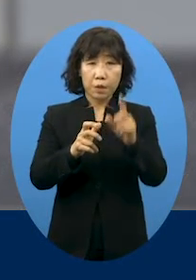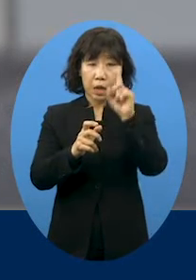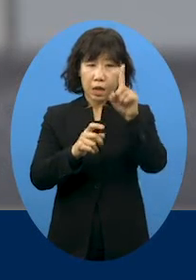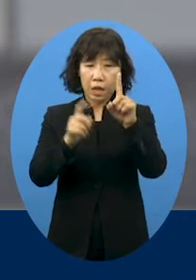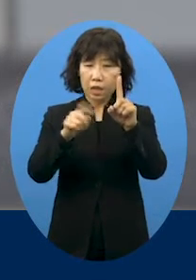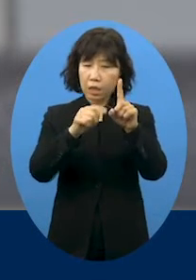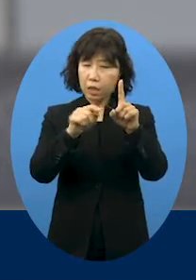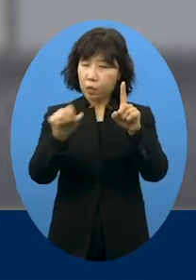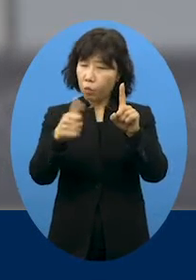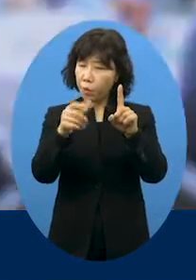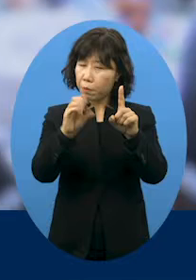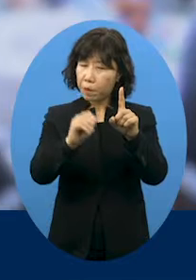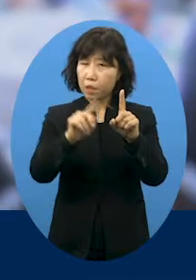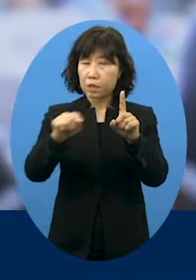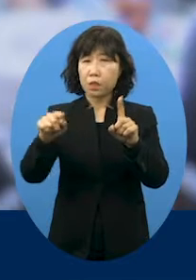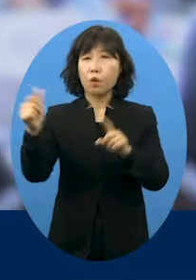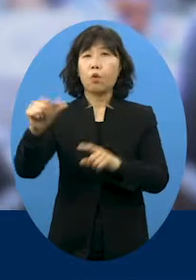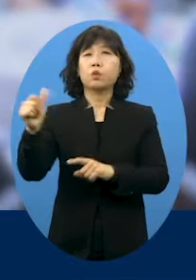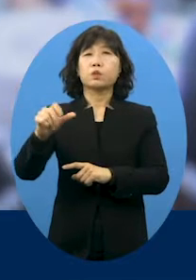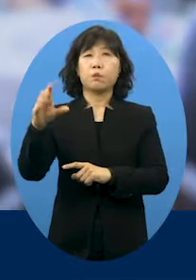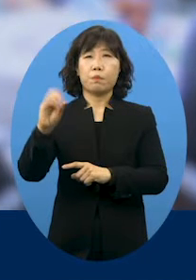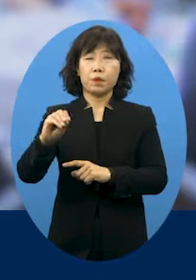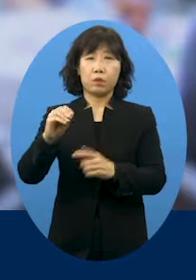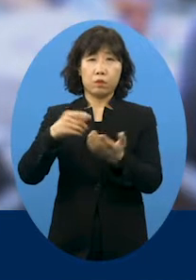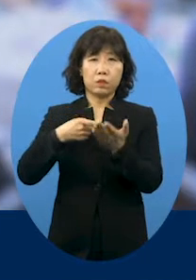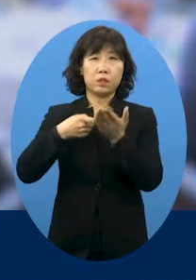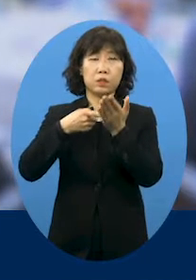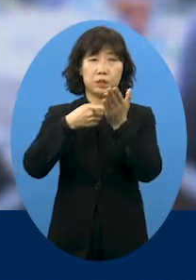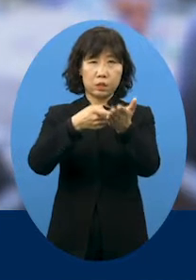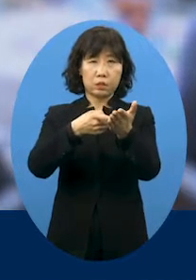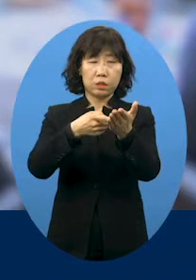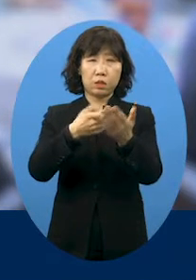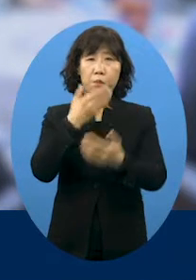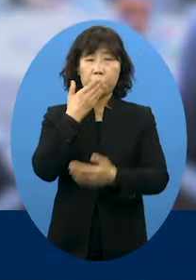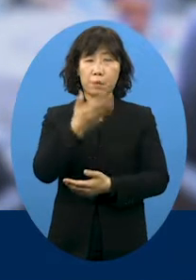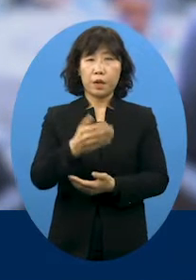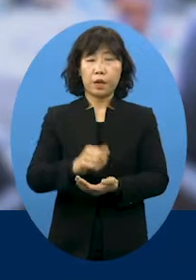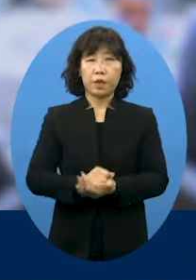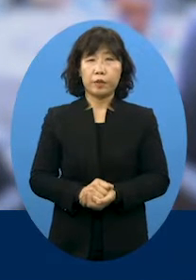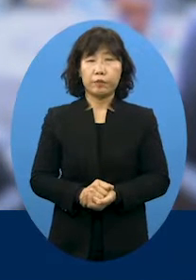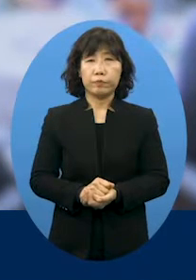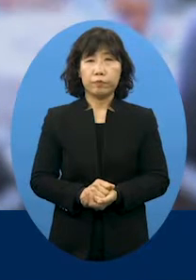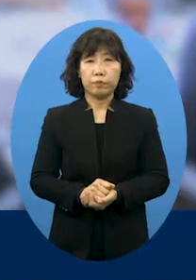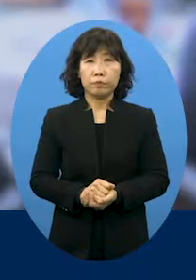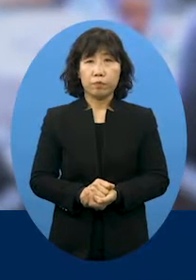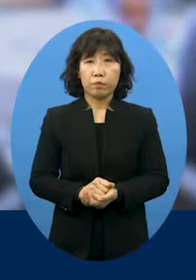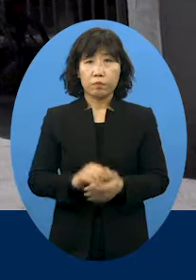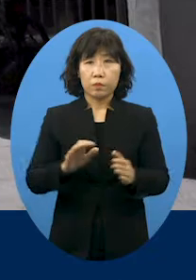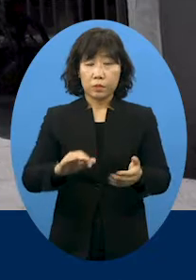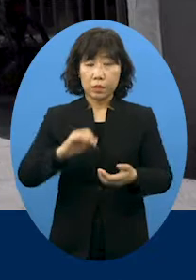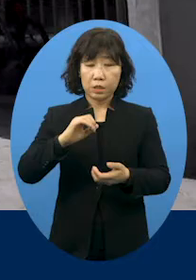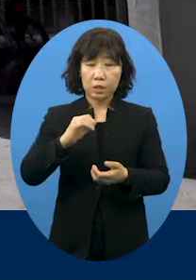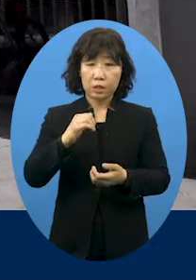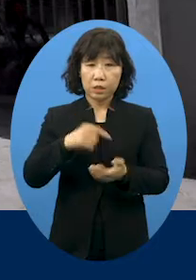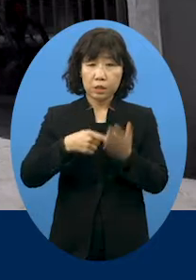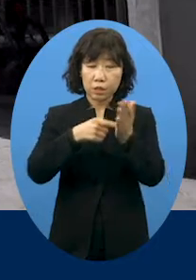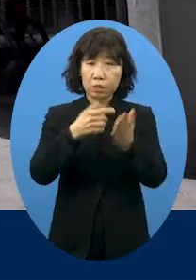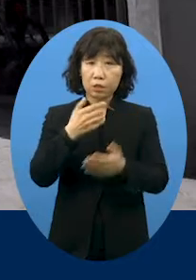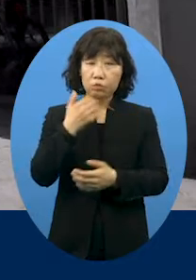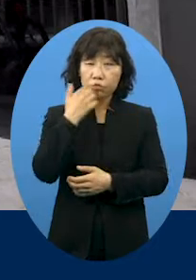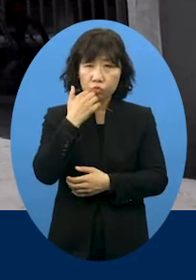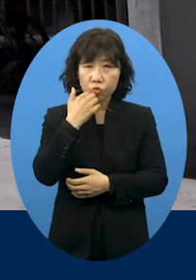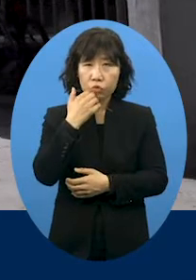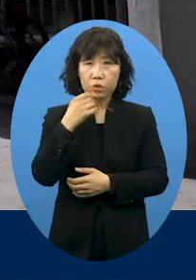1개사 없당 최소 500만원에서 최대 5천만원까지 범위 내에서 신청 가능합니다 제한 대상은